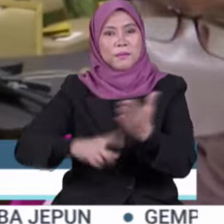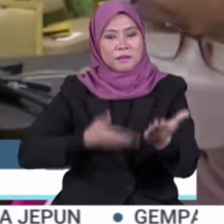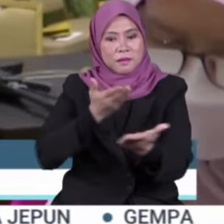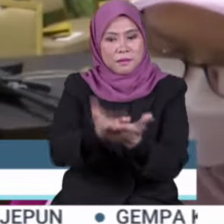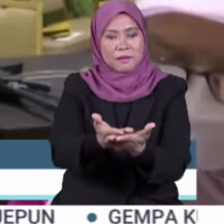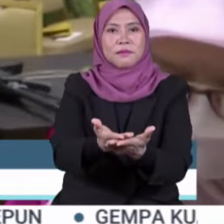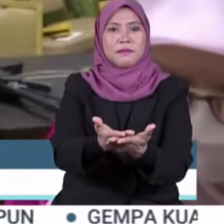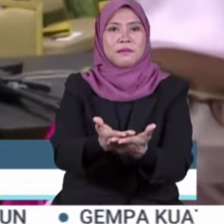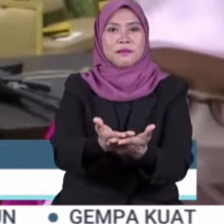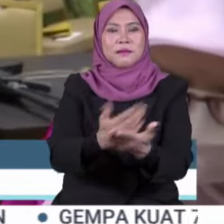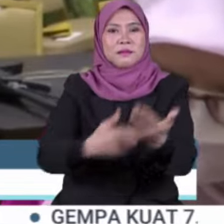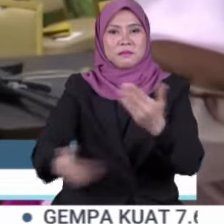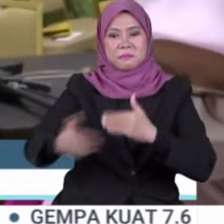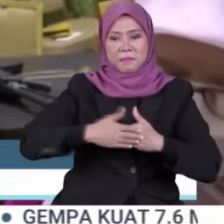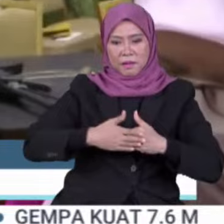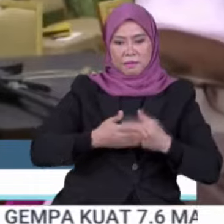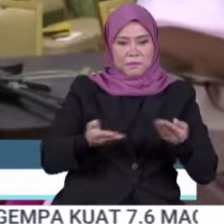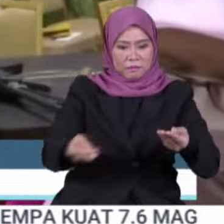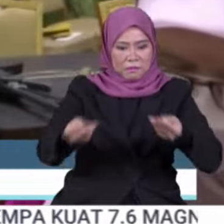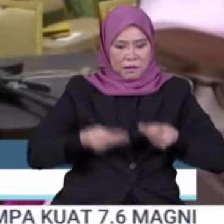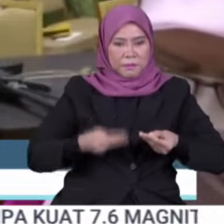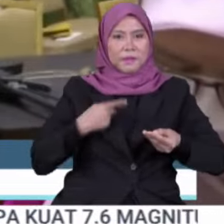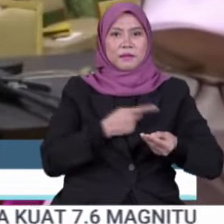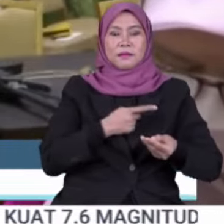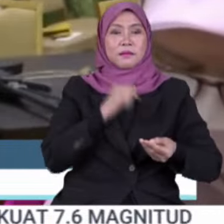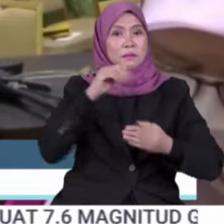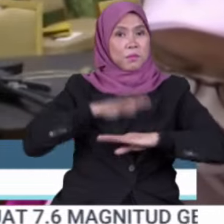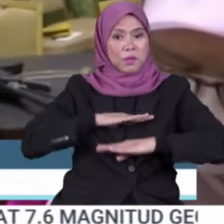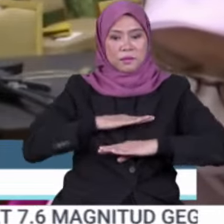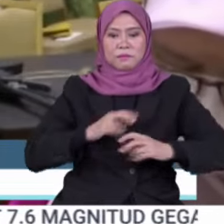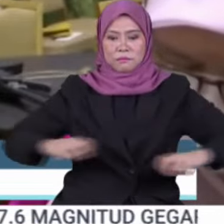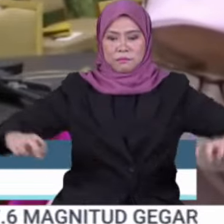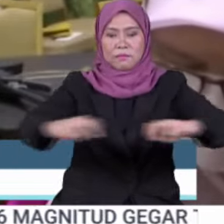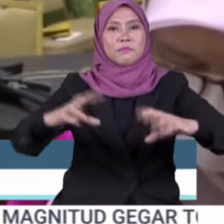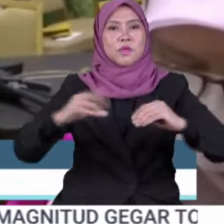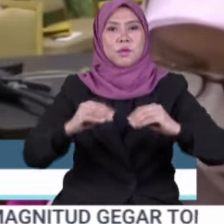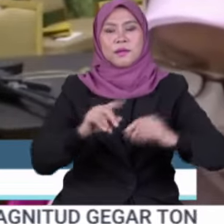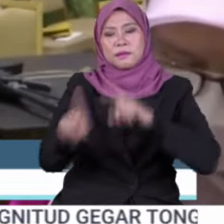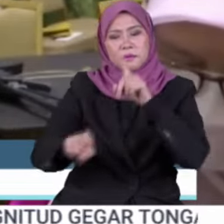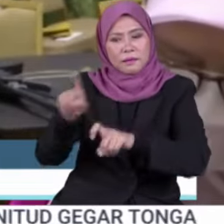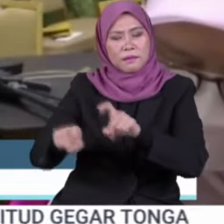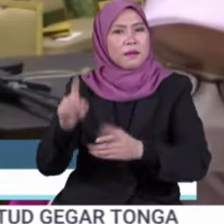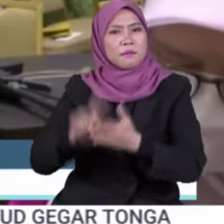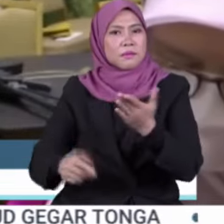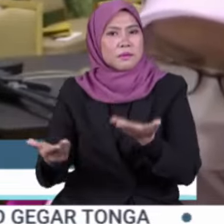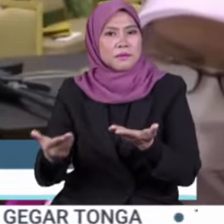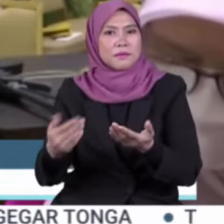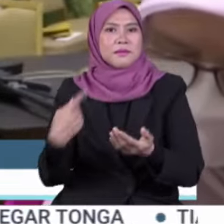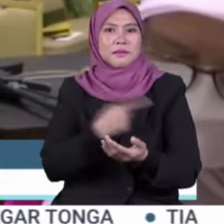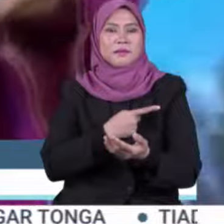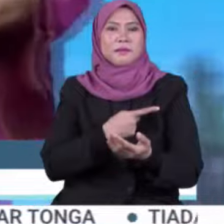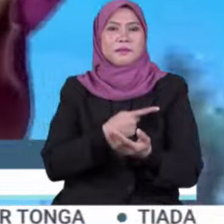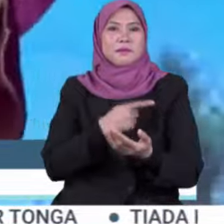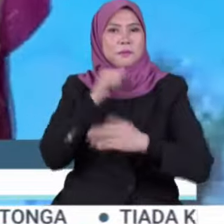hantar maklumat, dipatah balik pada kita. Nanti mana kita tak puas hati, kita buat mesyuarat, kita tanya balik semua. Ada yang kita buat macam itu, ya? Bukan